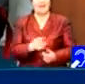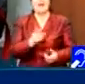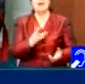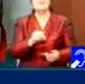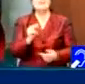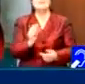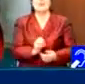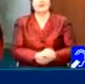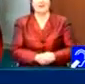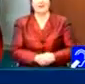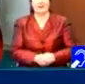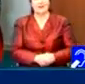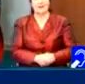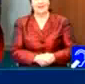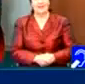ce?